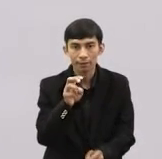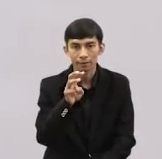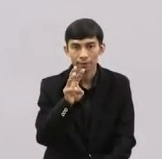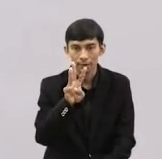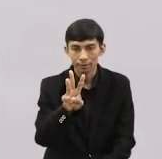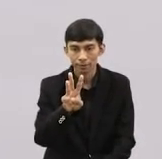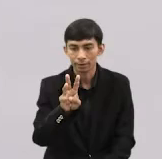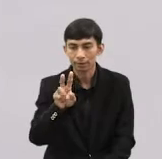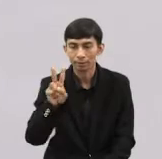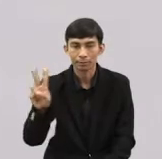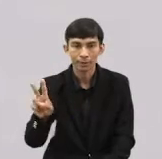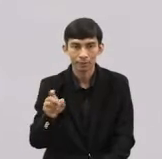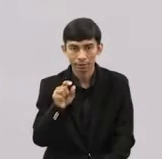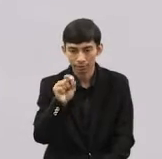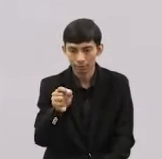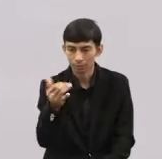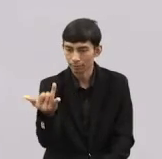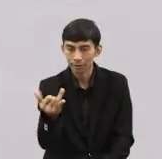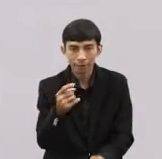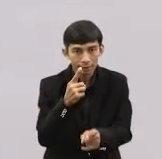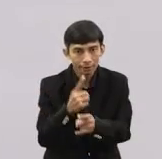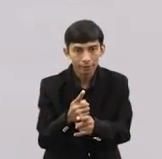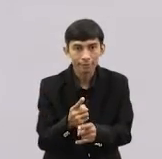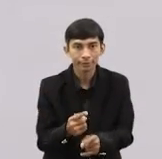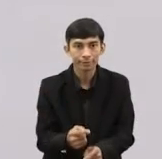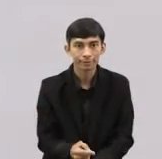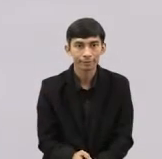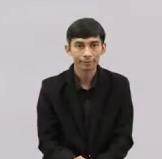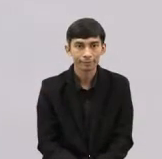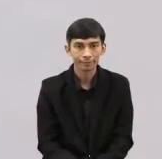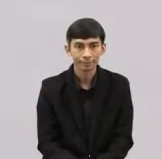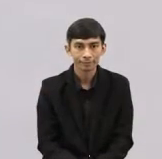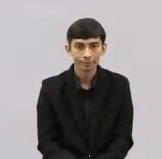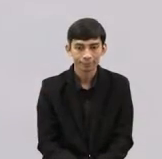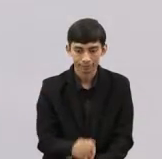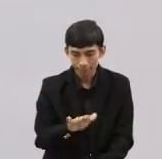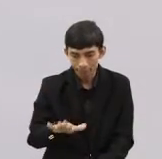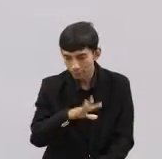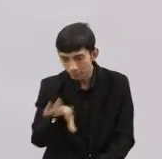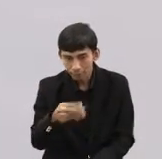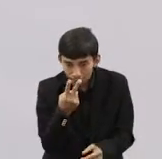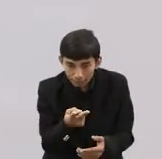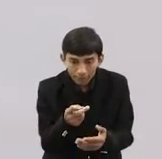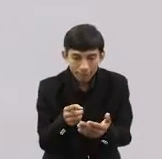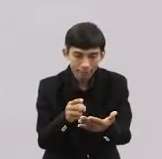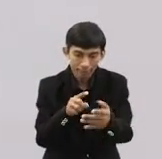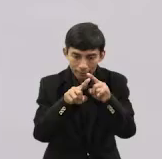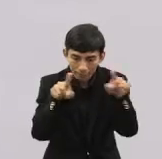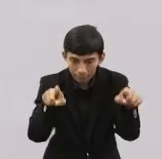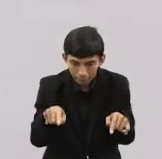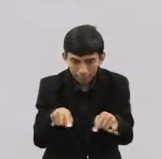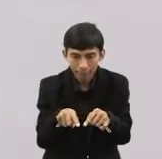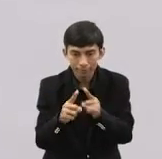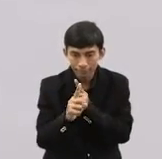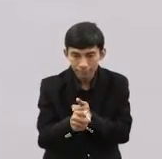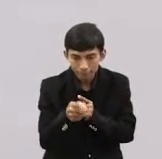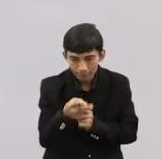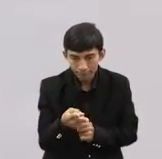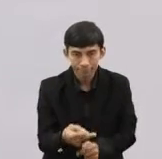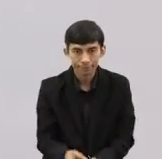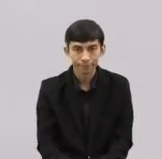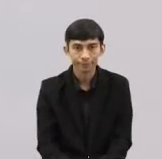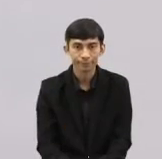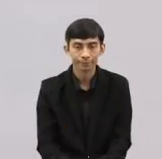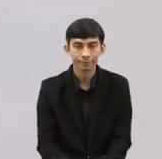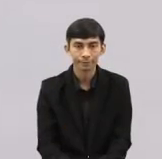pí chọi trầm pí con mới chậm lại nên lực nào chun con trầm trầu thế chà nè